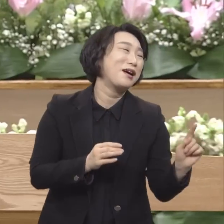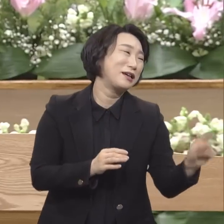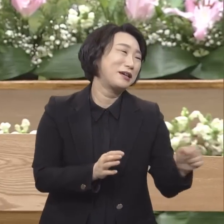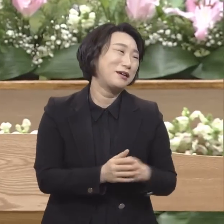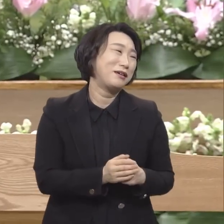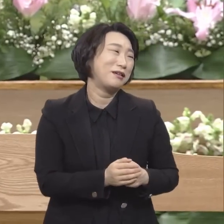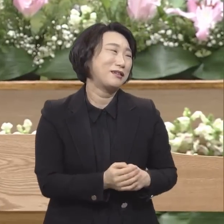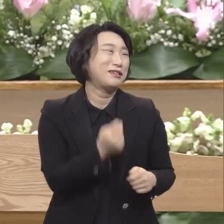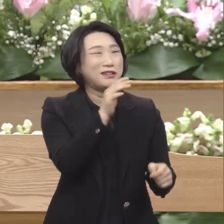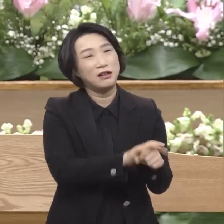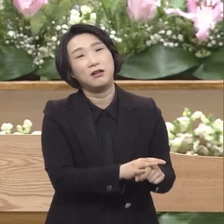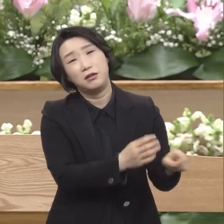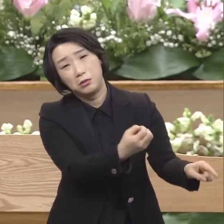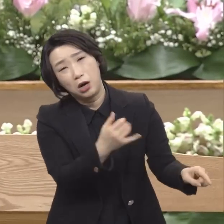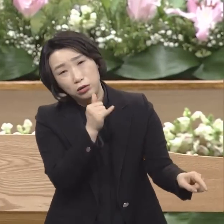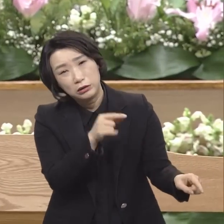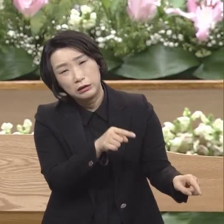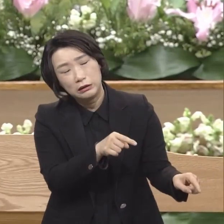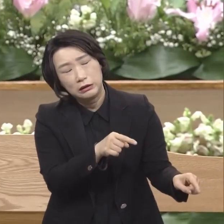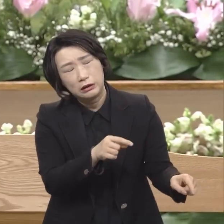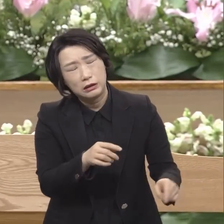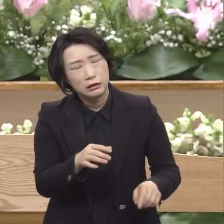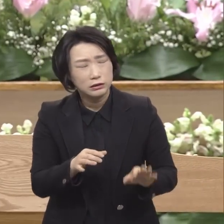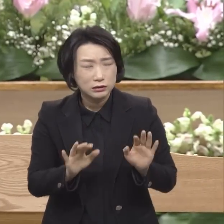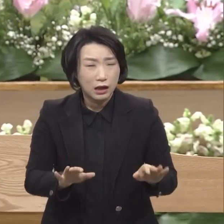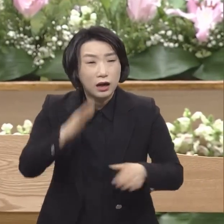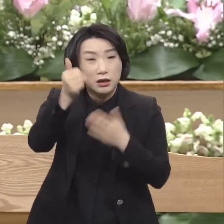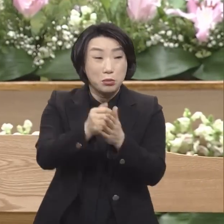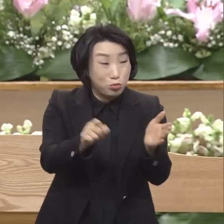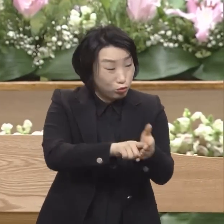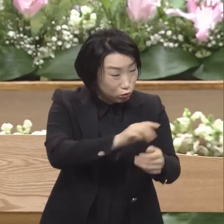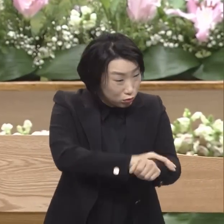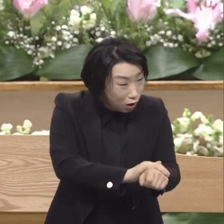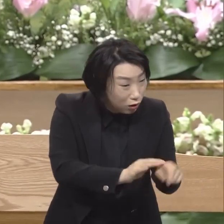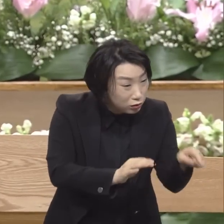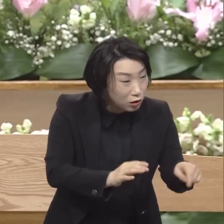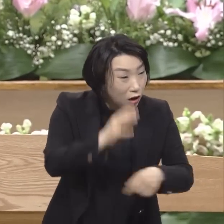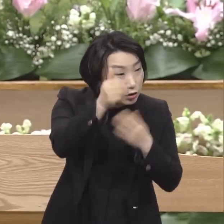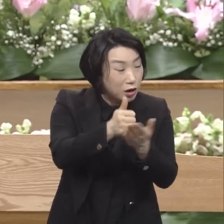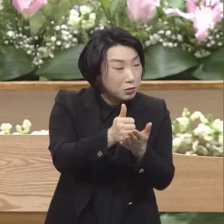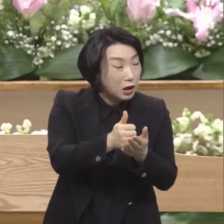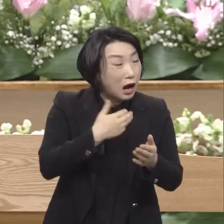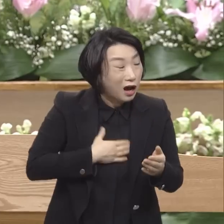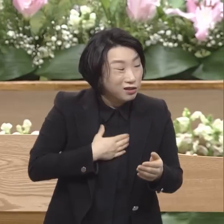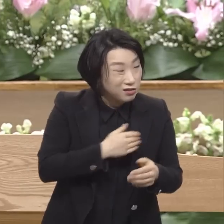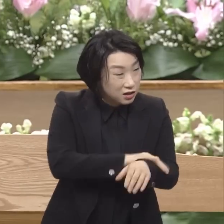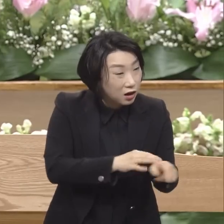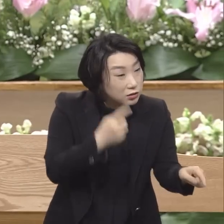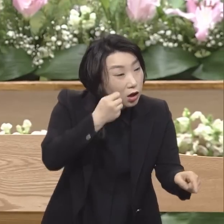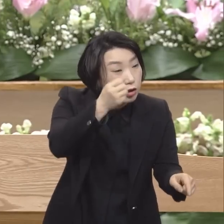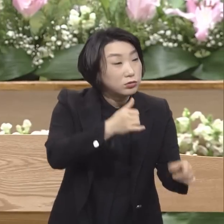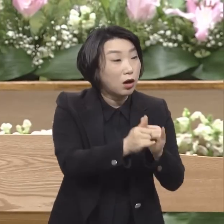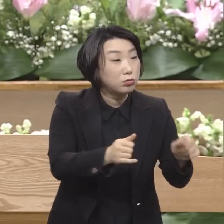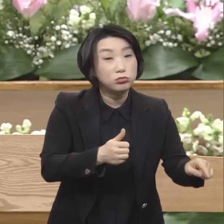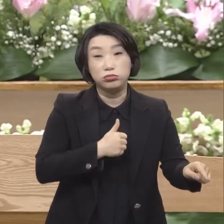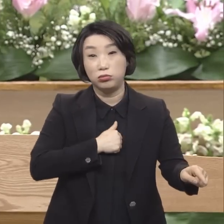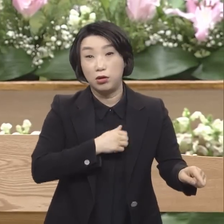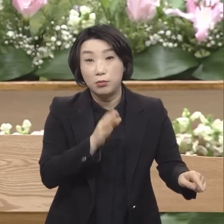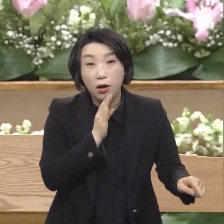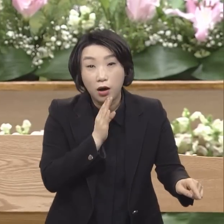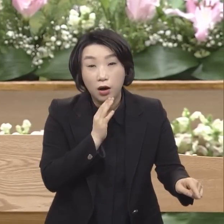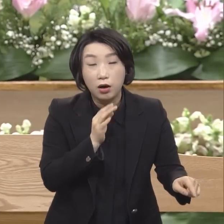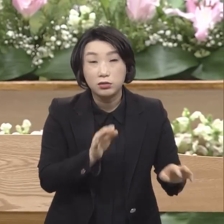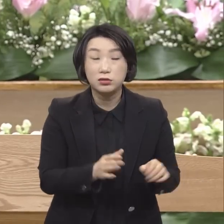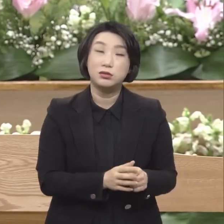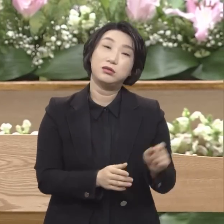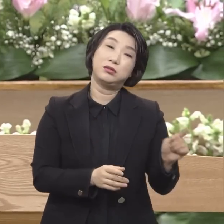한다. 어떻게 하나님을 그렇게 잘 믿고 하나님을 그렇게 잘 아는 그리고